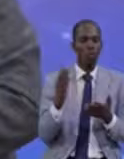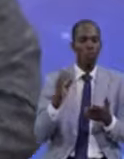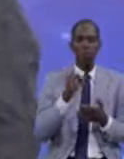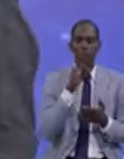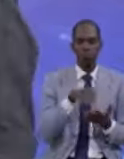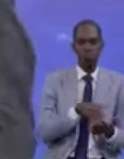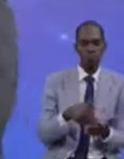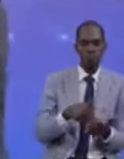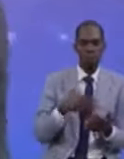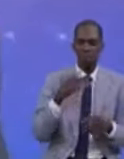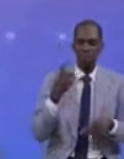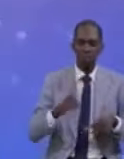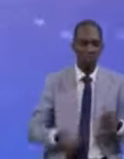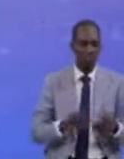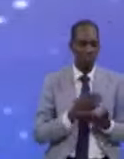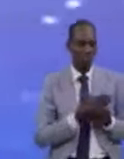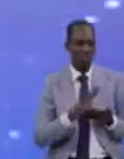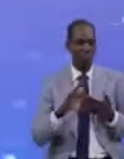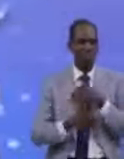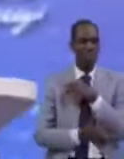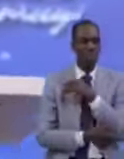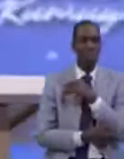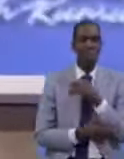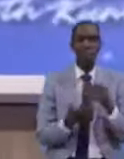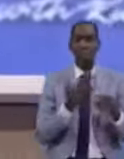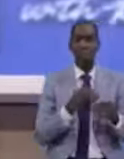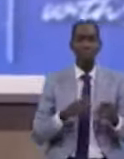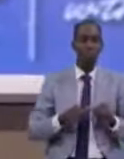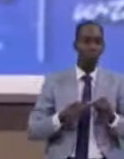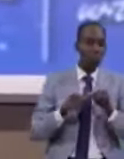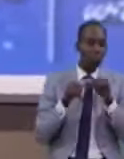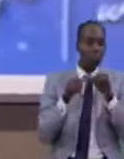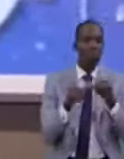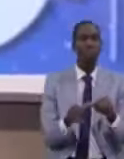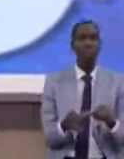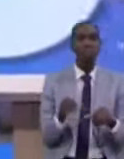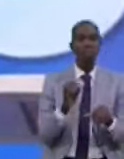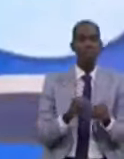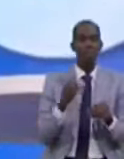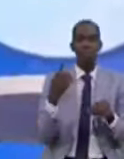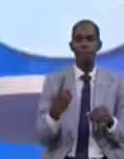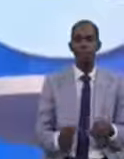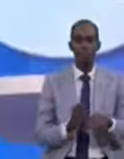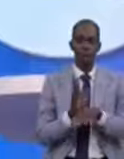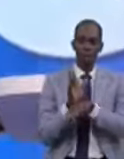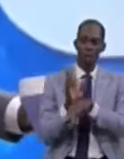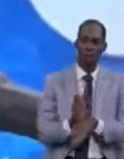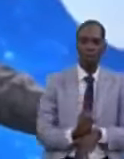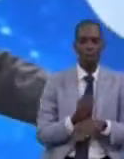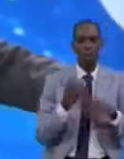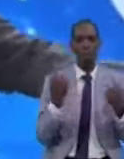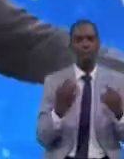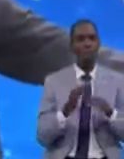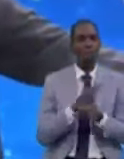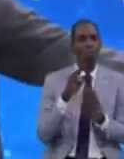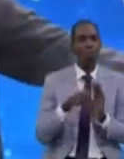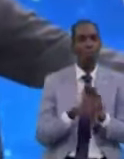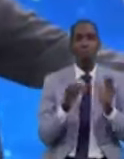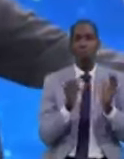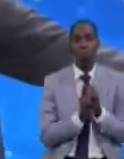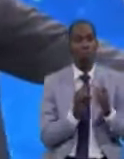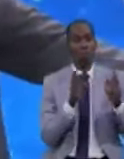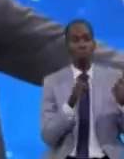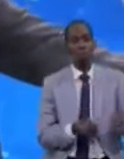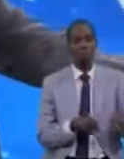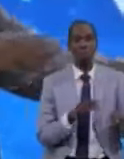résister aux tentations et qui continue dans la la nature pécheresse c'est que la